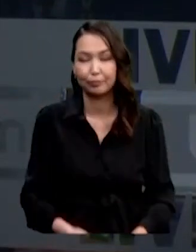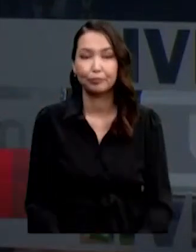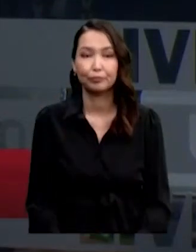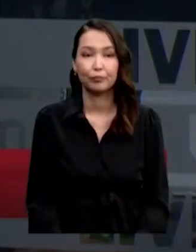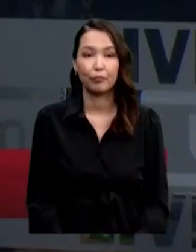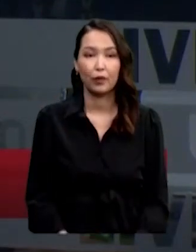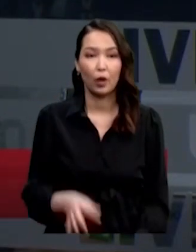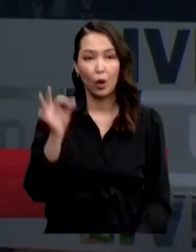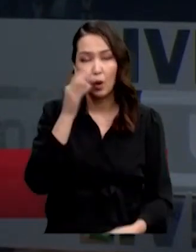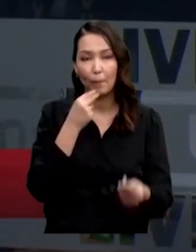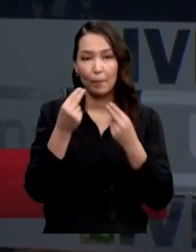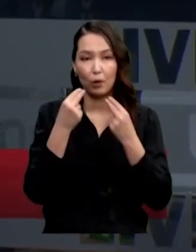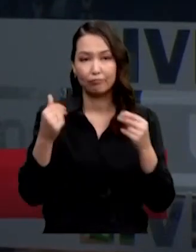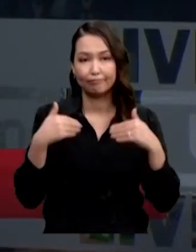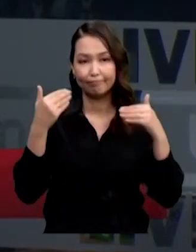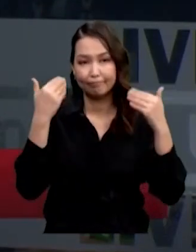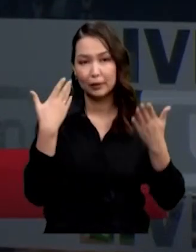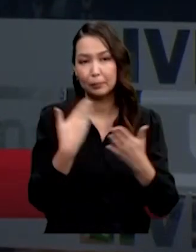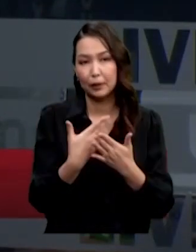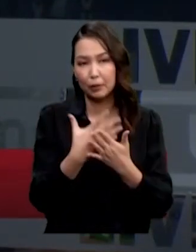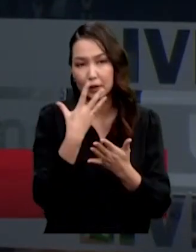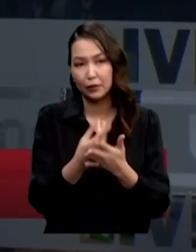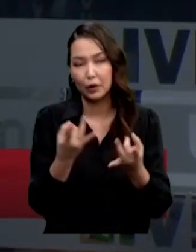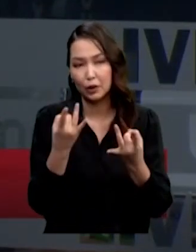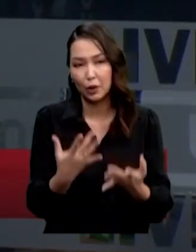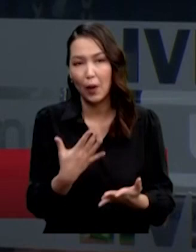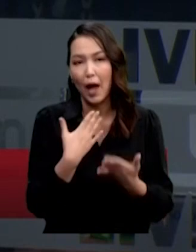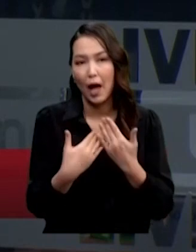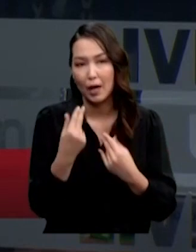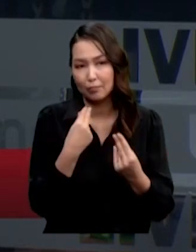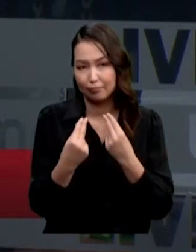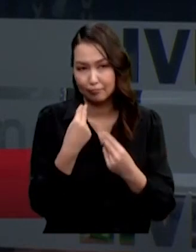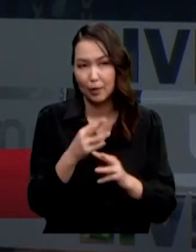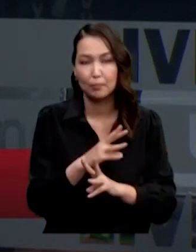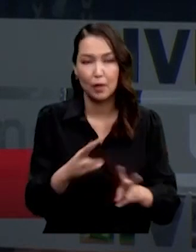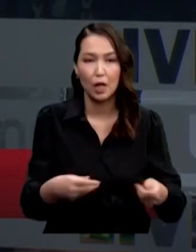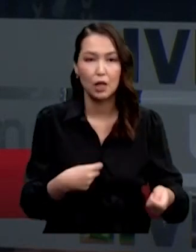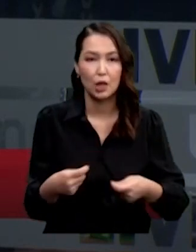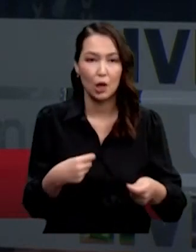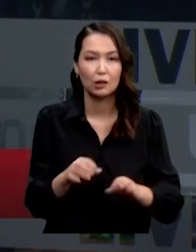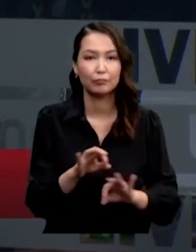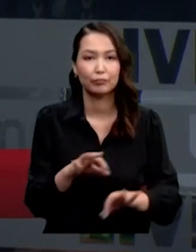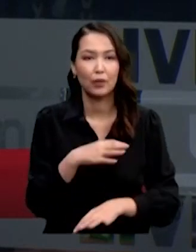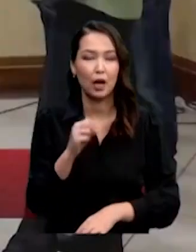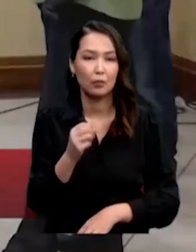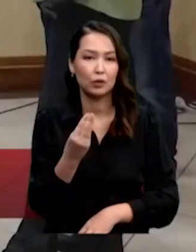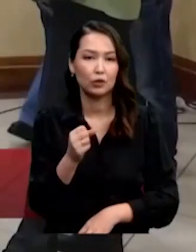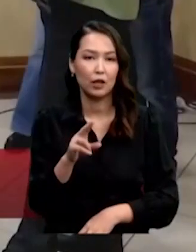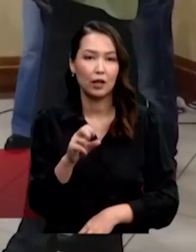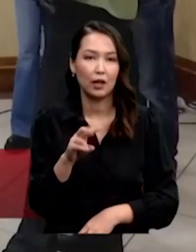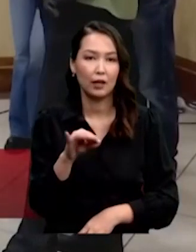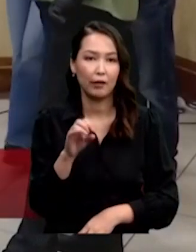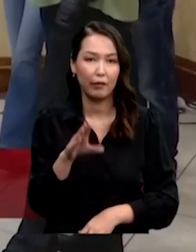О продуктовой инфляции на примере своих скромных аппетитов сегодня рассказал министр торговли и интеграции Арман Шекалиев. В выходные он прошелся